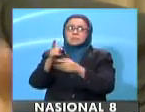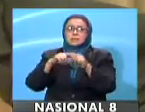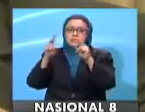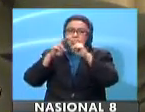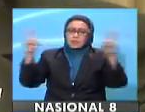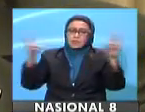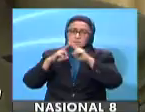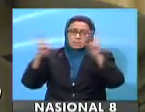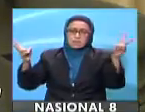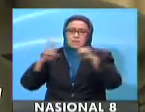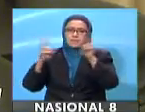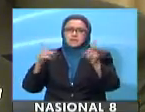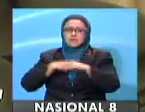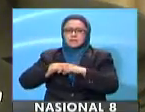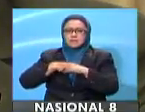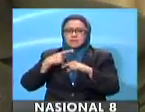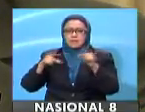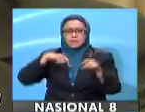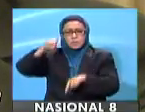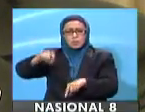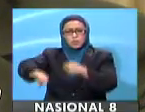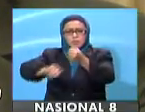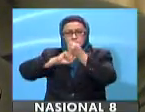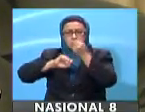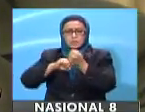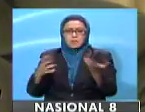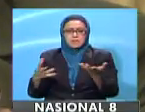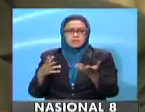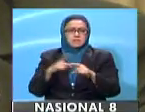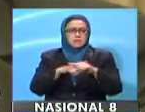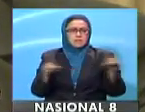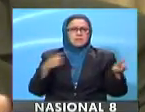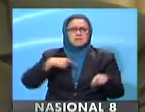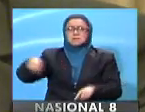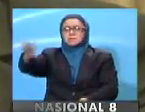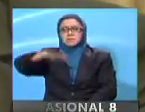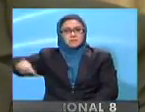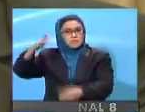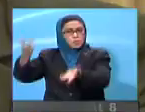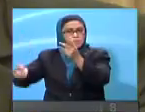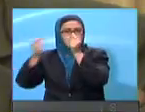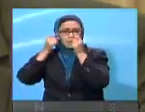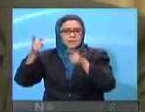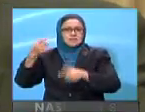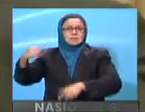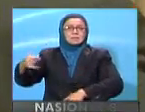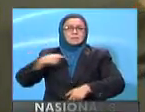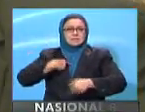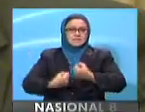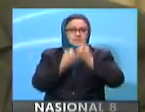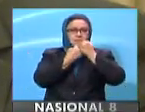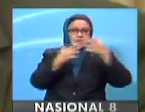Because I'm getting the support. Dia rasa sudah sedar that I'm getting the full support. Jadi dia boleh katakan panik